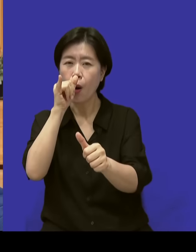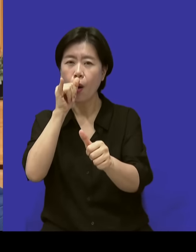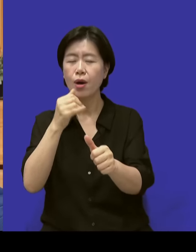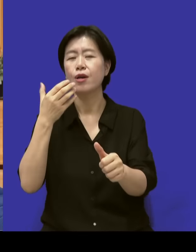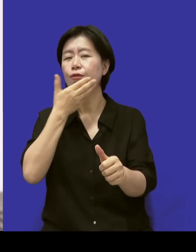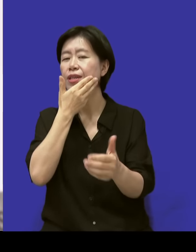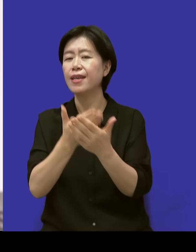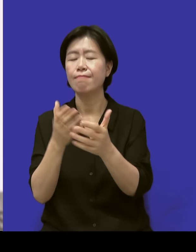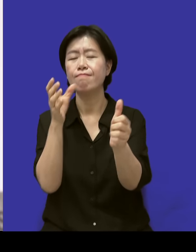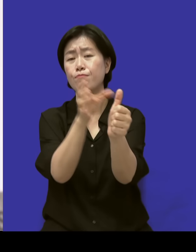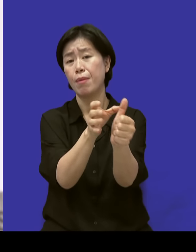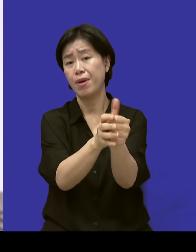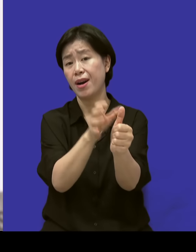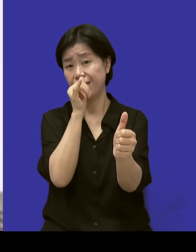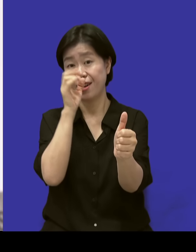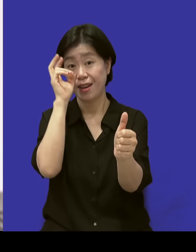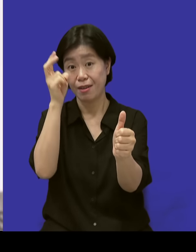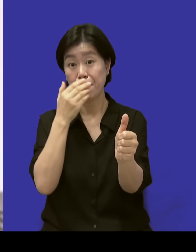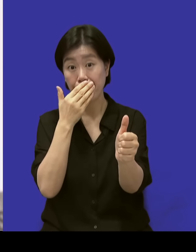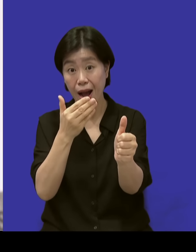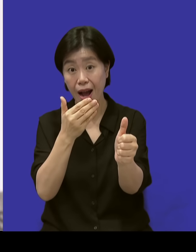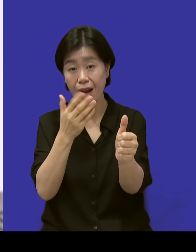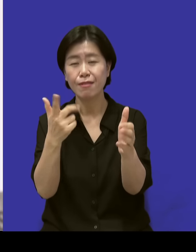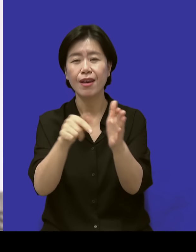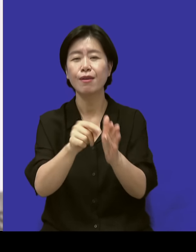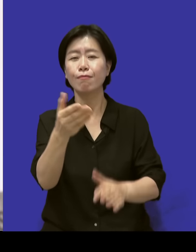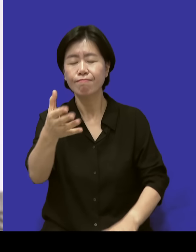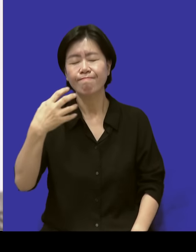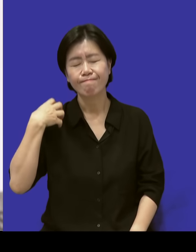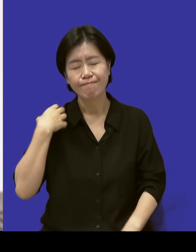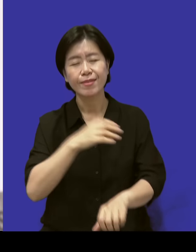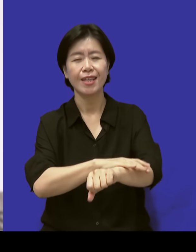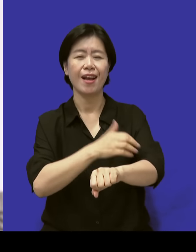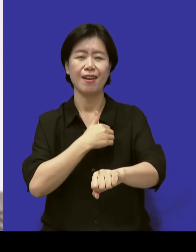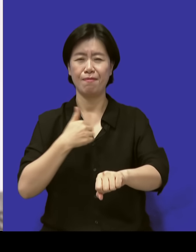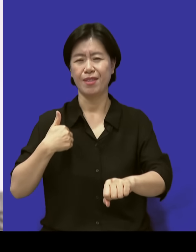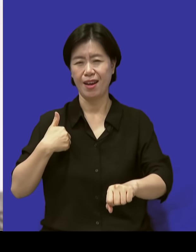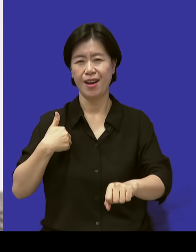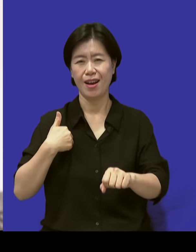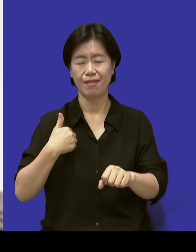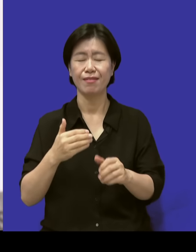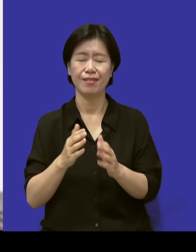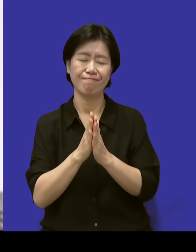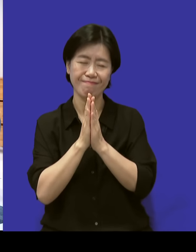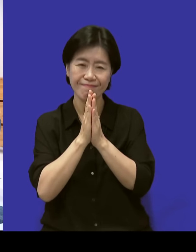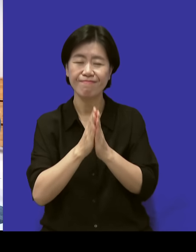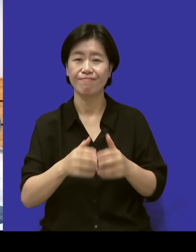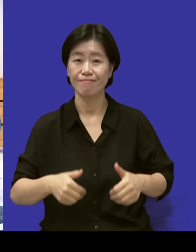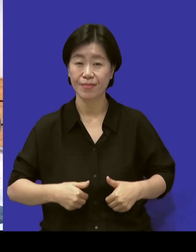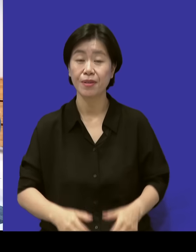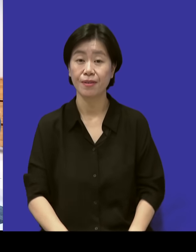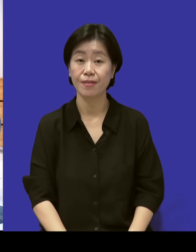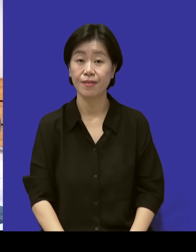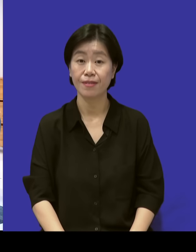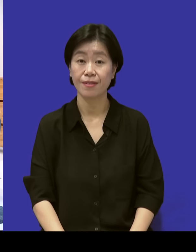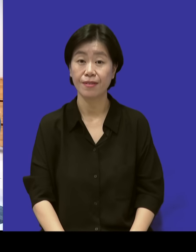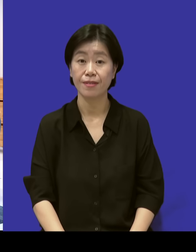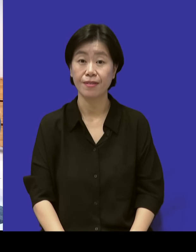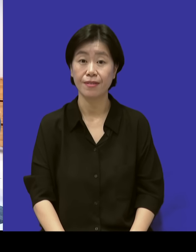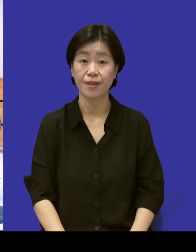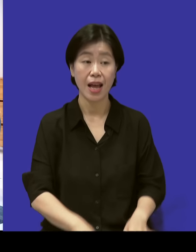마지막 티켓을 손에 쥐어준 것 같다는 생각이 듭니다. 그들을 위해서 기도해 주시고 매일 회개 기도하신다고 하셨는데 그 방문을